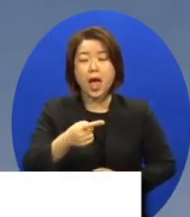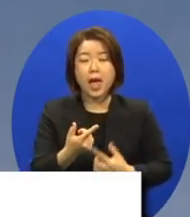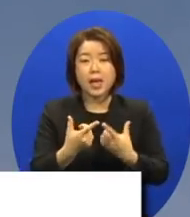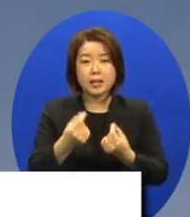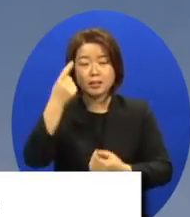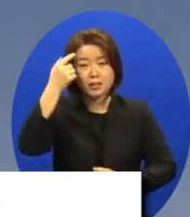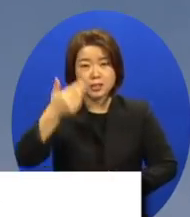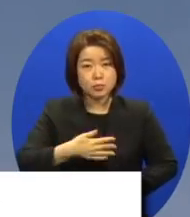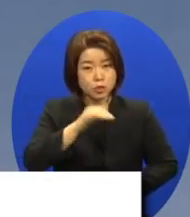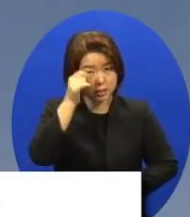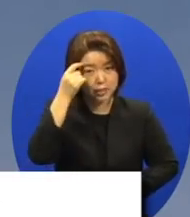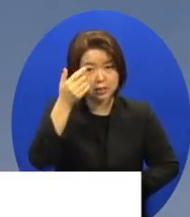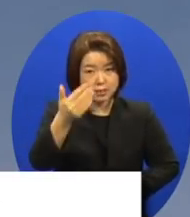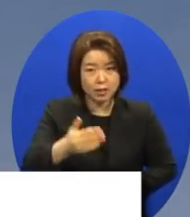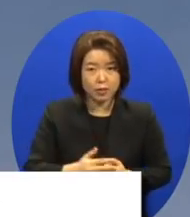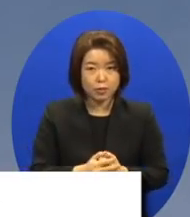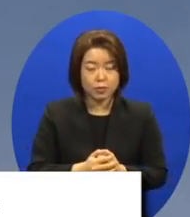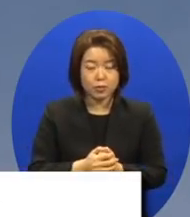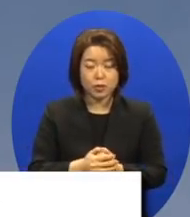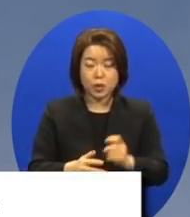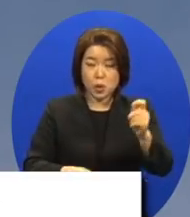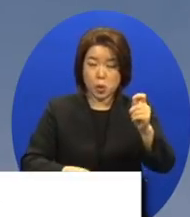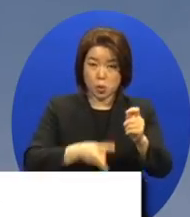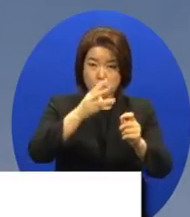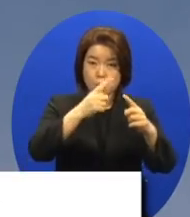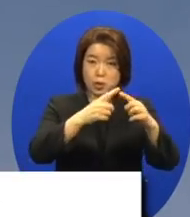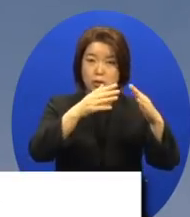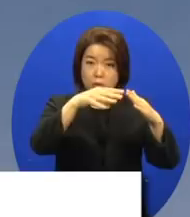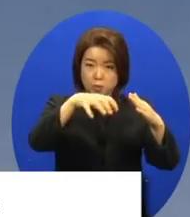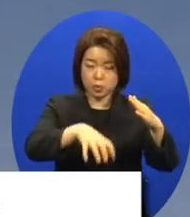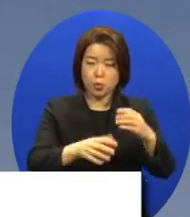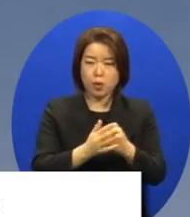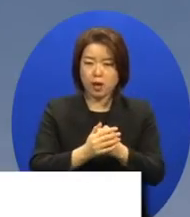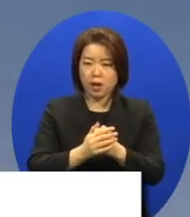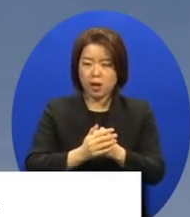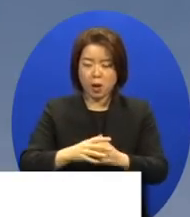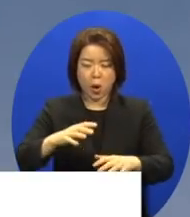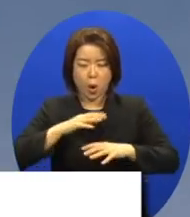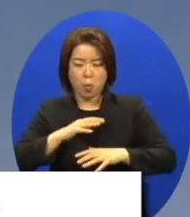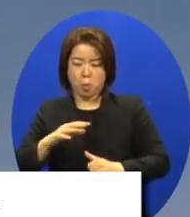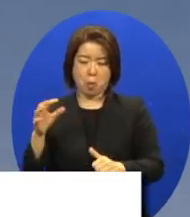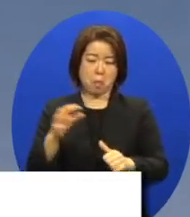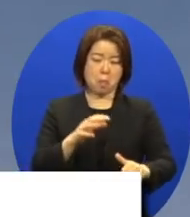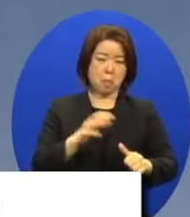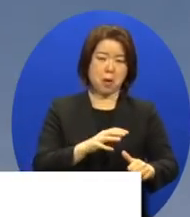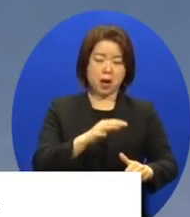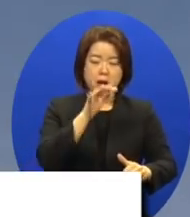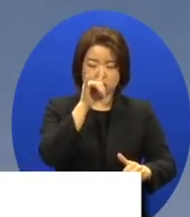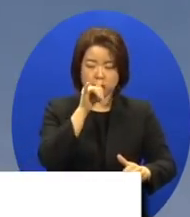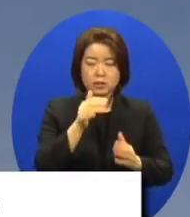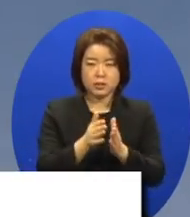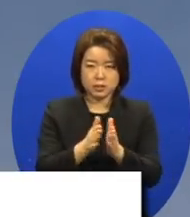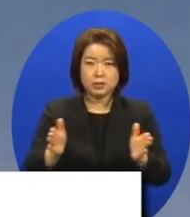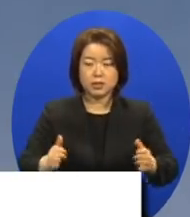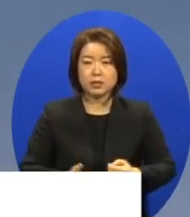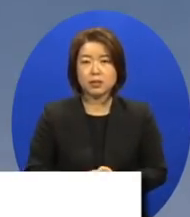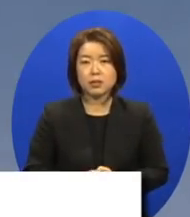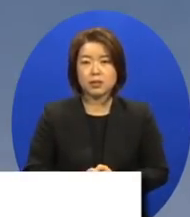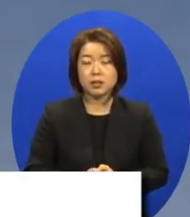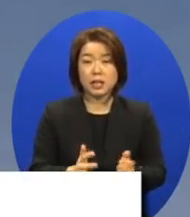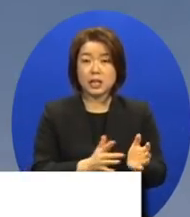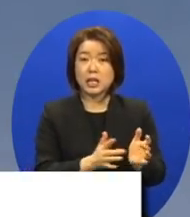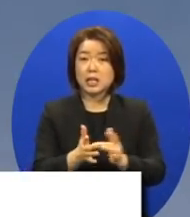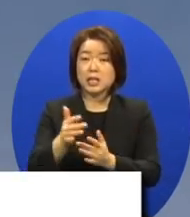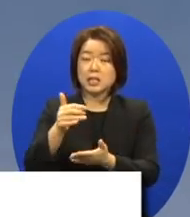까요 고린도 교회의 무서운 핍박이 오기 시작했던 겁니다 자 예수를